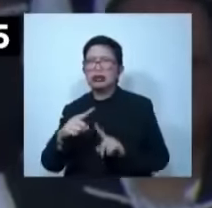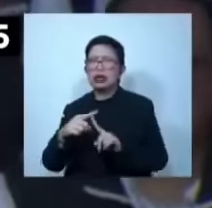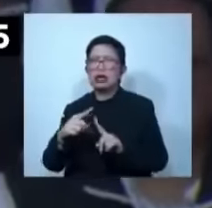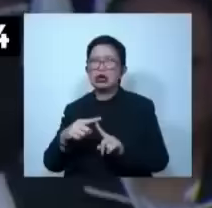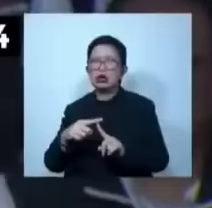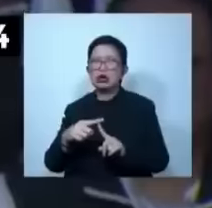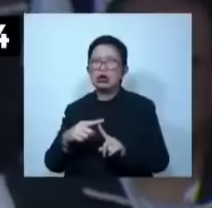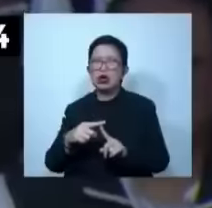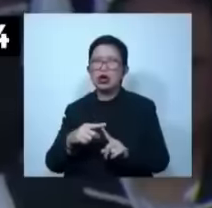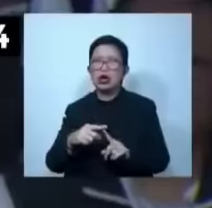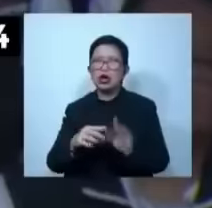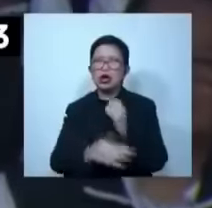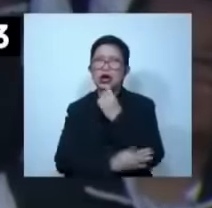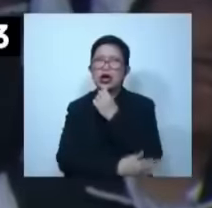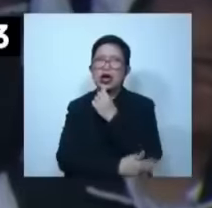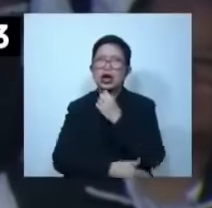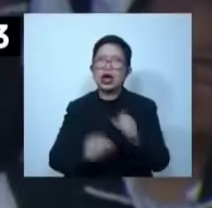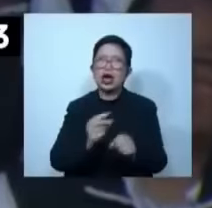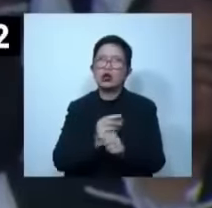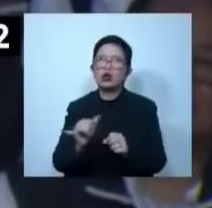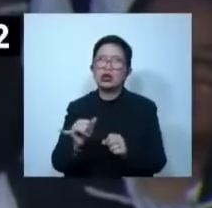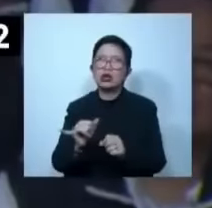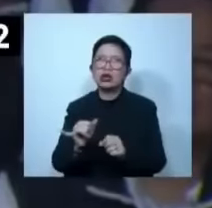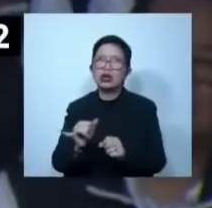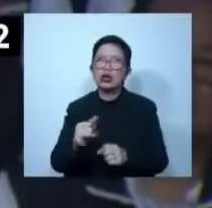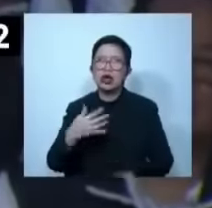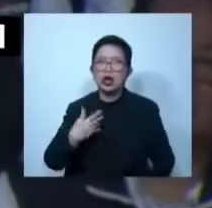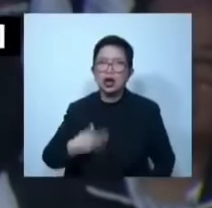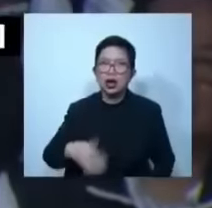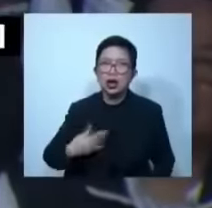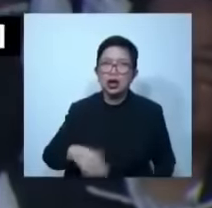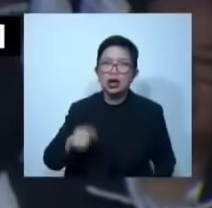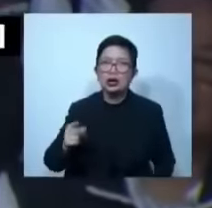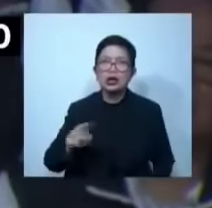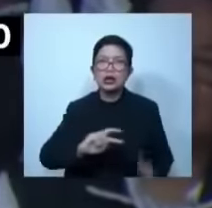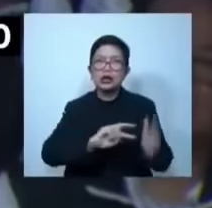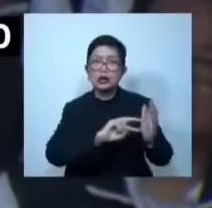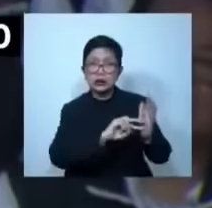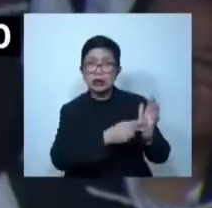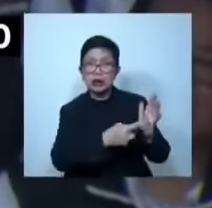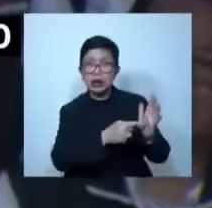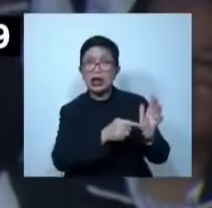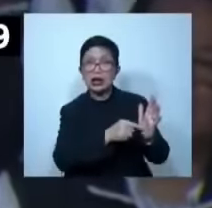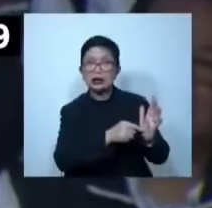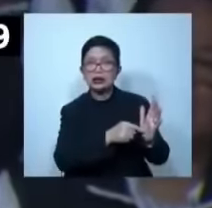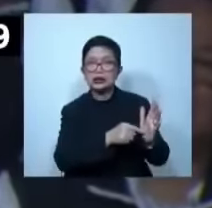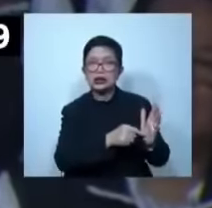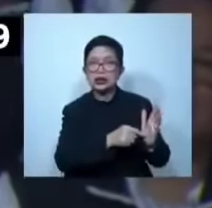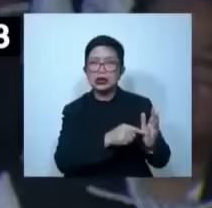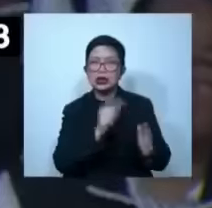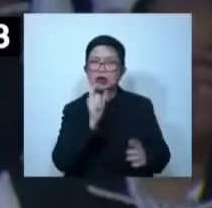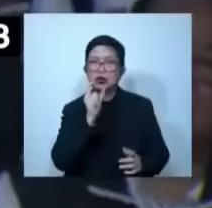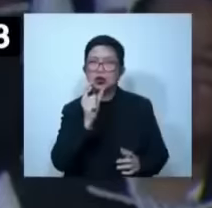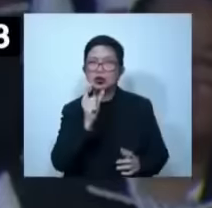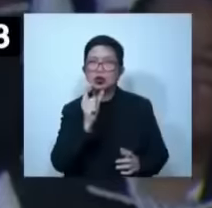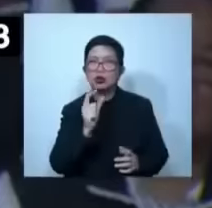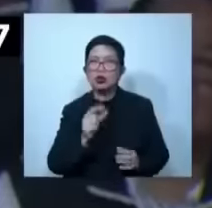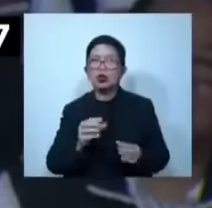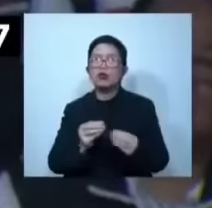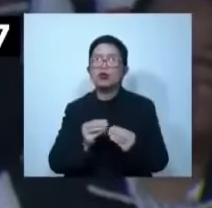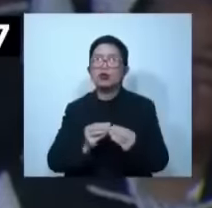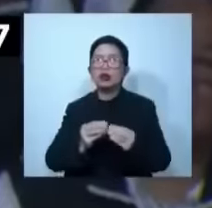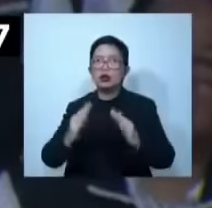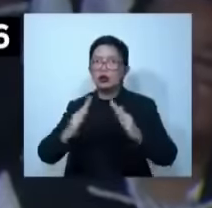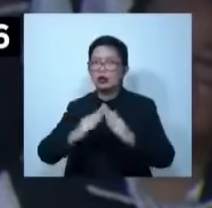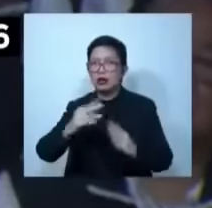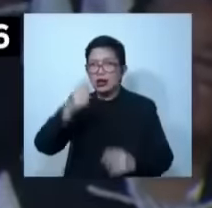terakhir kerugian negara itu terjadi. Dan ini ekuivalen kalau bisa kita pakai untuk membuat